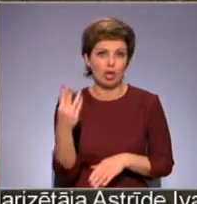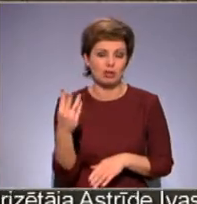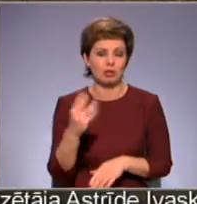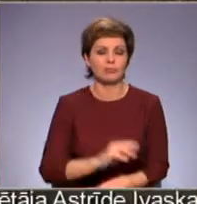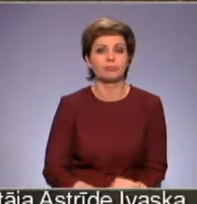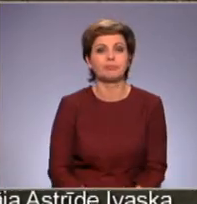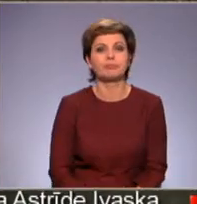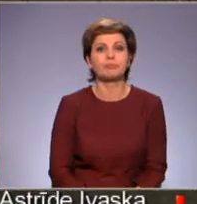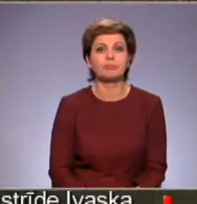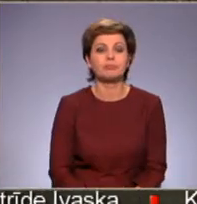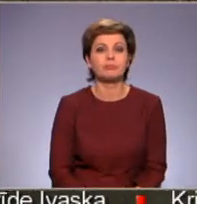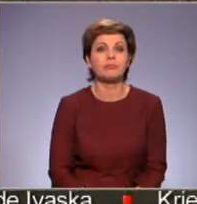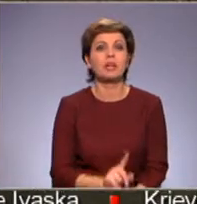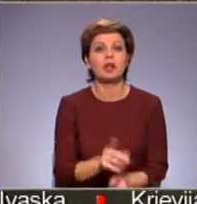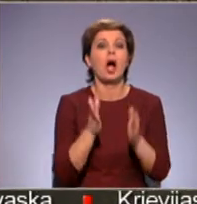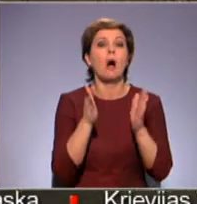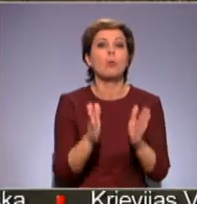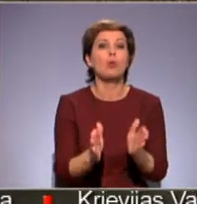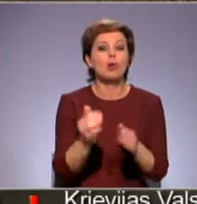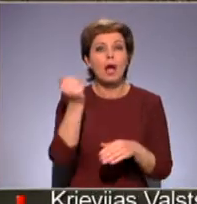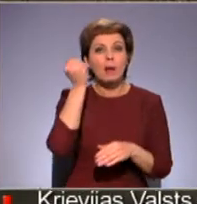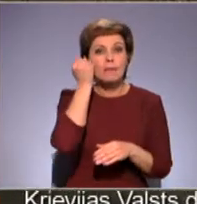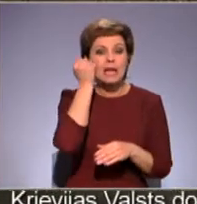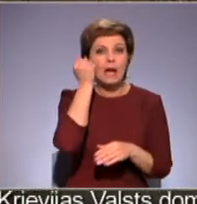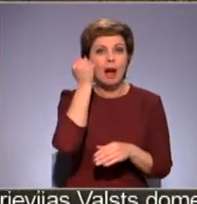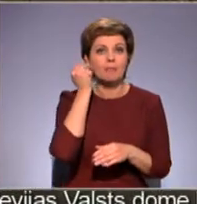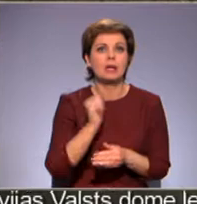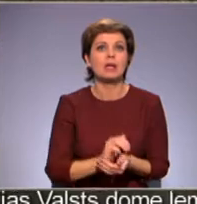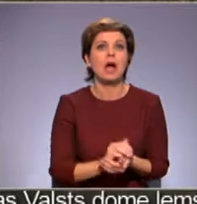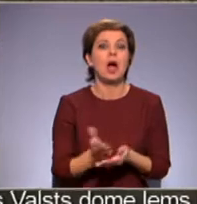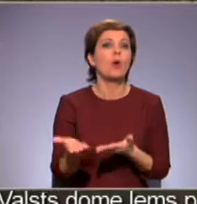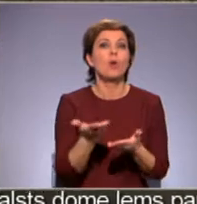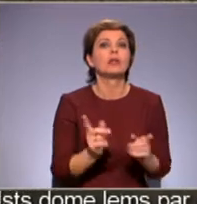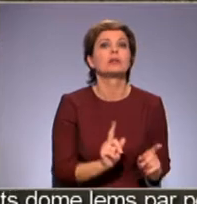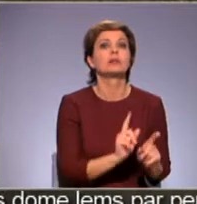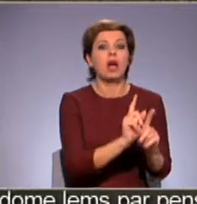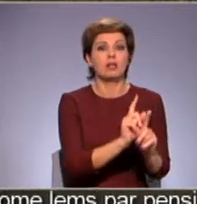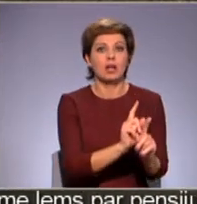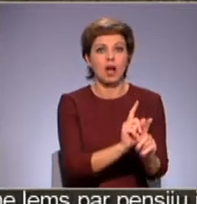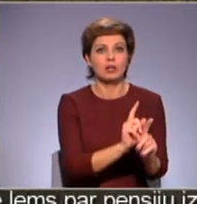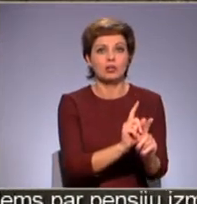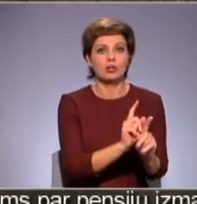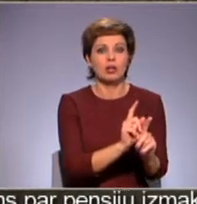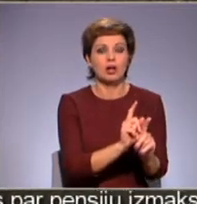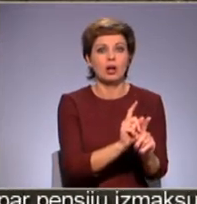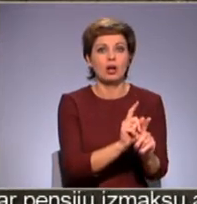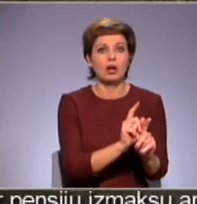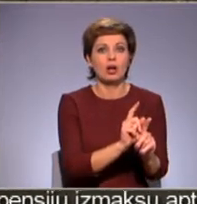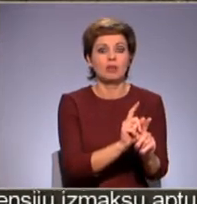Tāda mūžīga piemiņas tā ir, kur satikās.